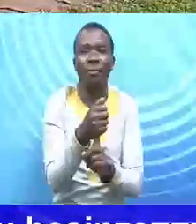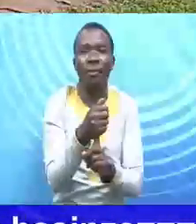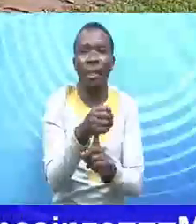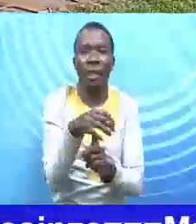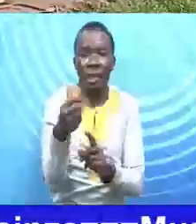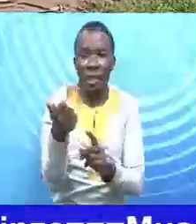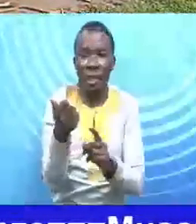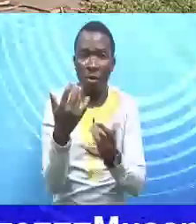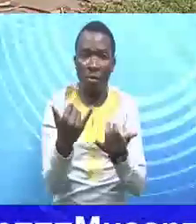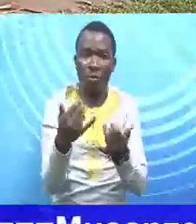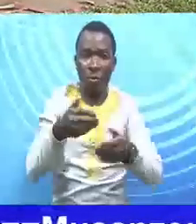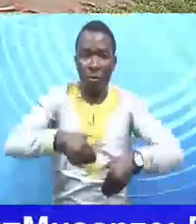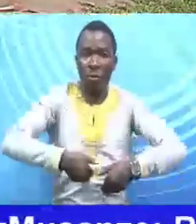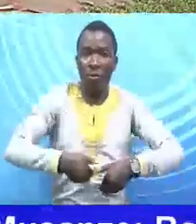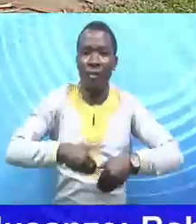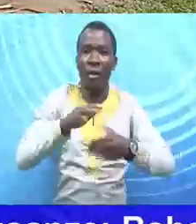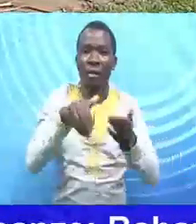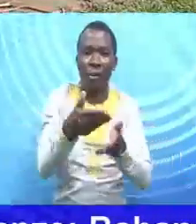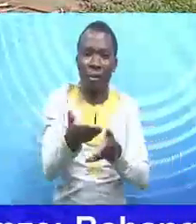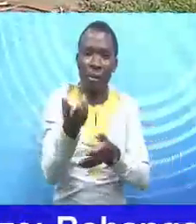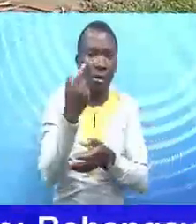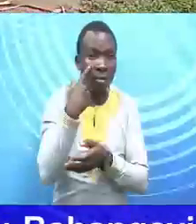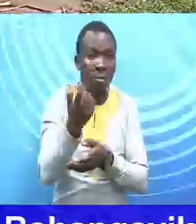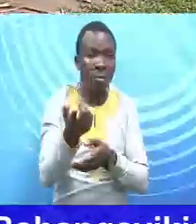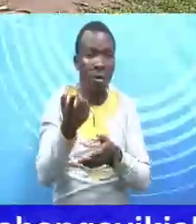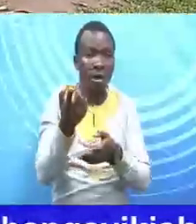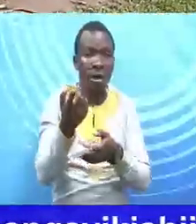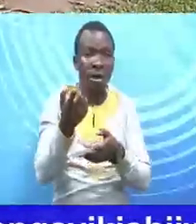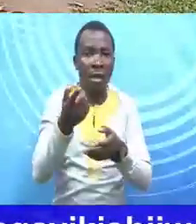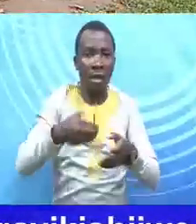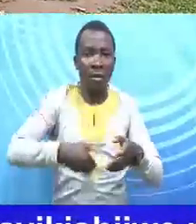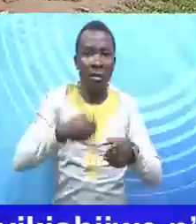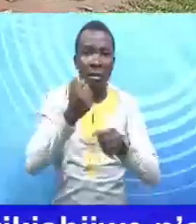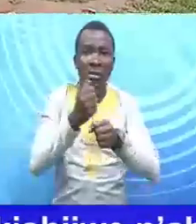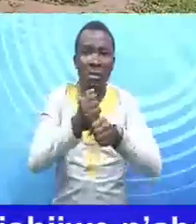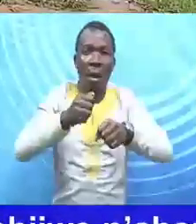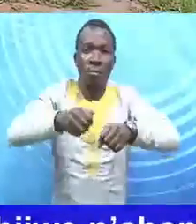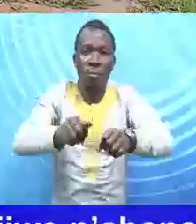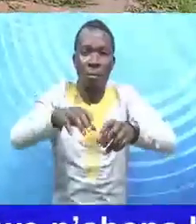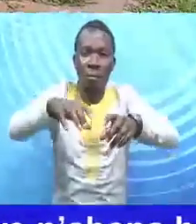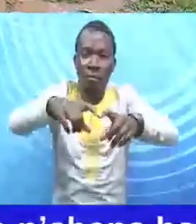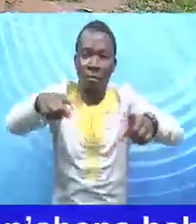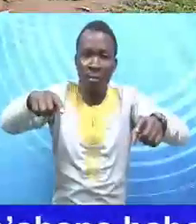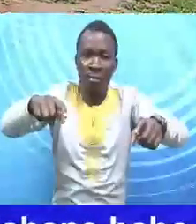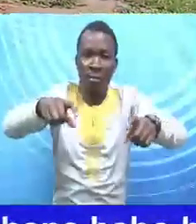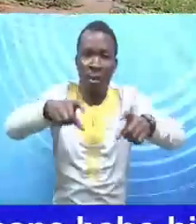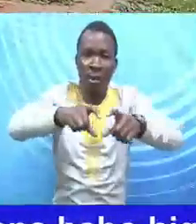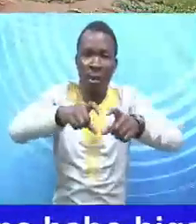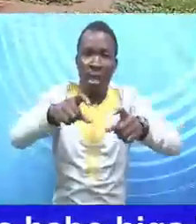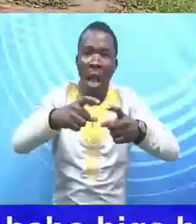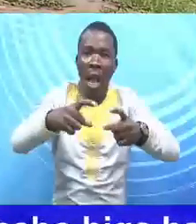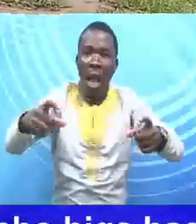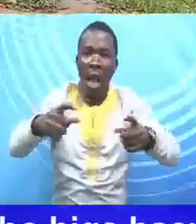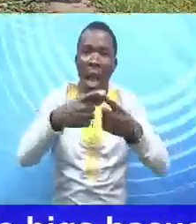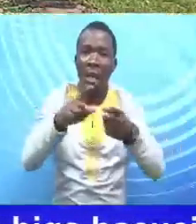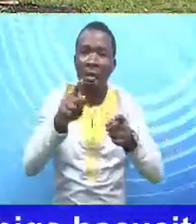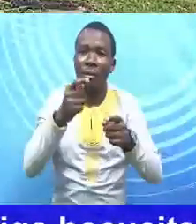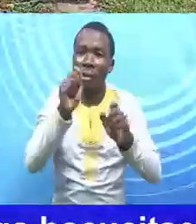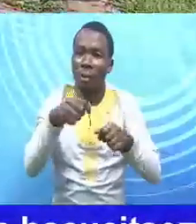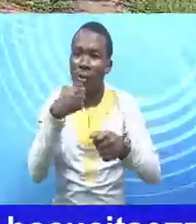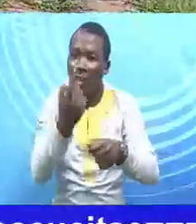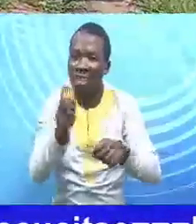nk'ubu ngubu abo bose urabona ni abasore birwa hano hepfo mu matafari ariko hari uwo wafata nk'akagare akavuga ati ngiye kunyongera ibyumba mu mujyi igare nge